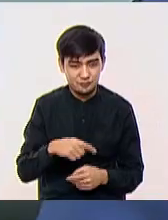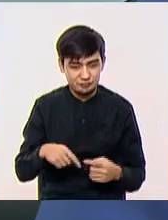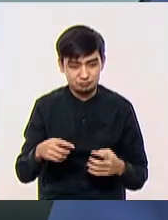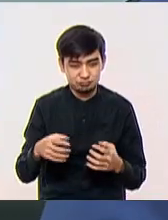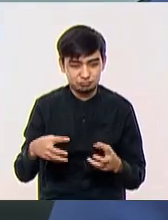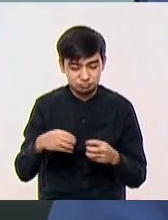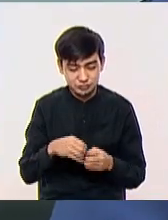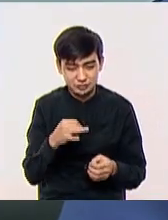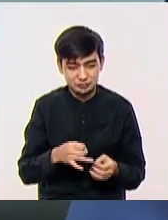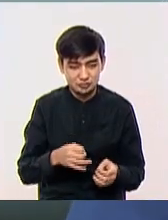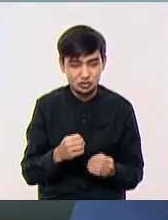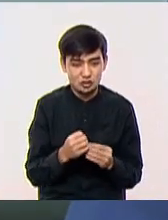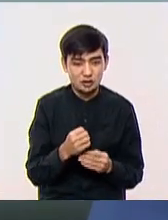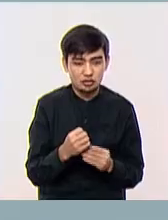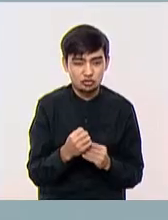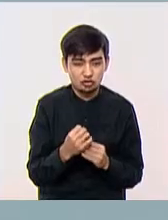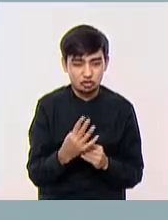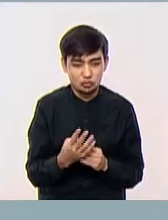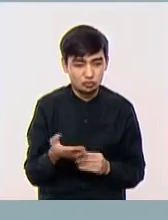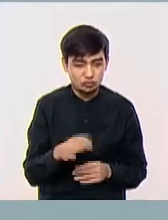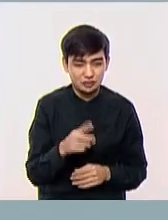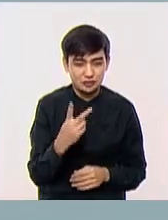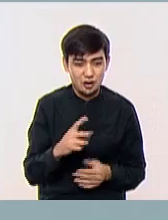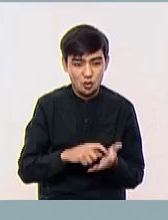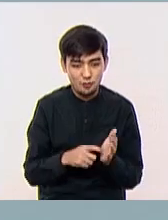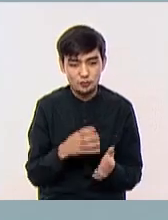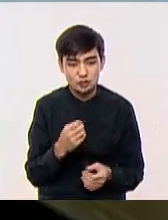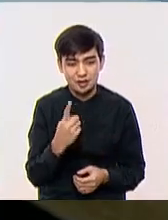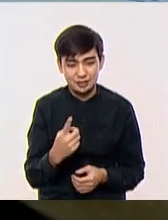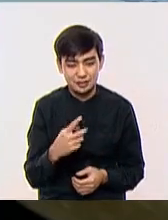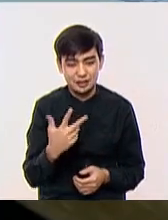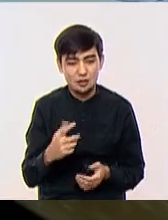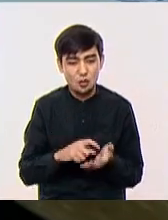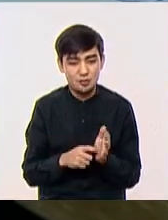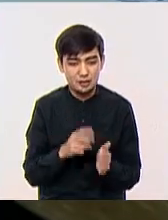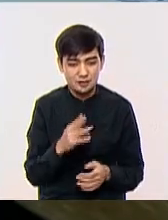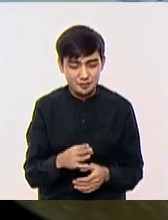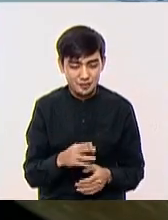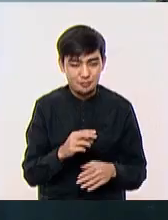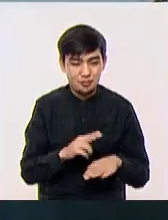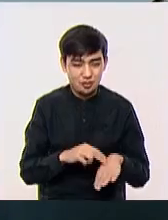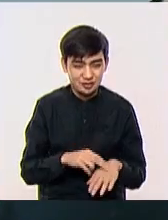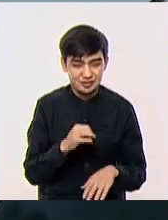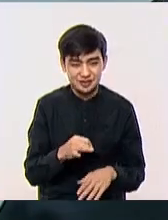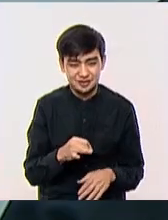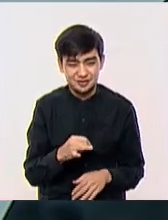планируют подарить 14 двухкомнатных и одну трехкомнатную квартиру семьям погибших полицейских и